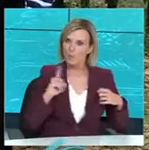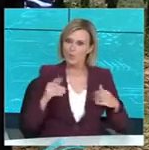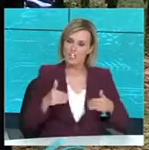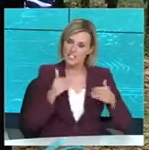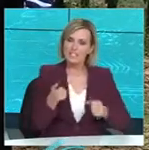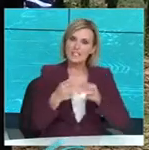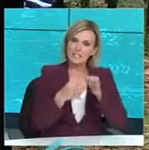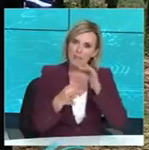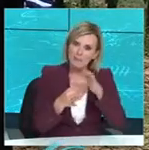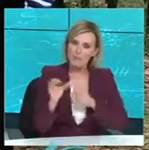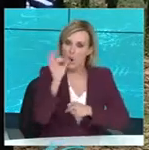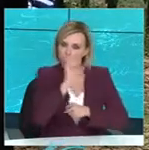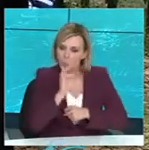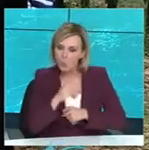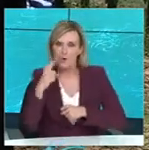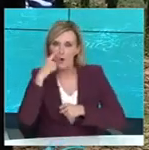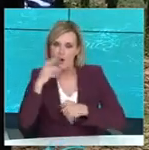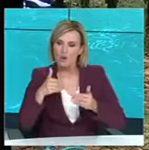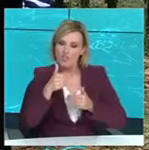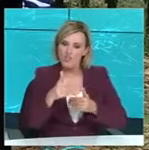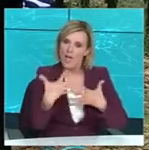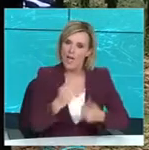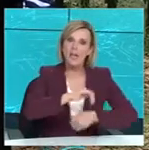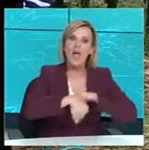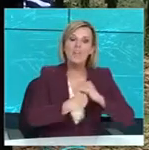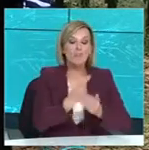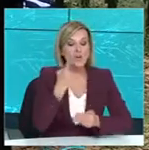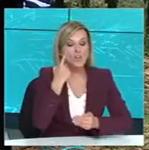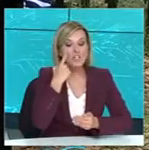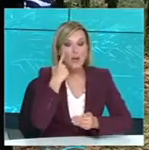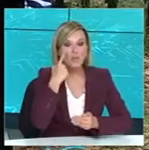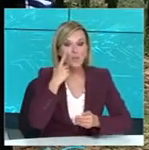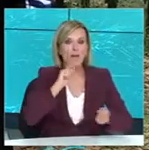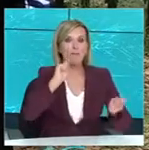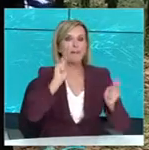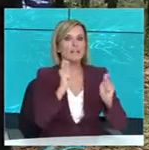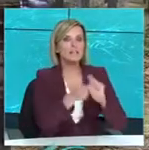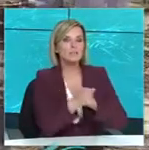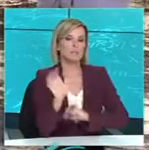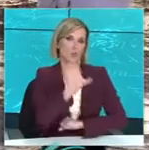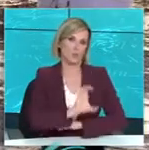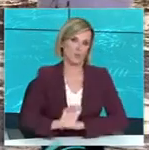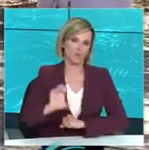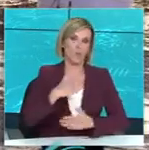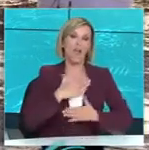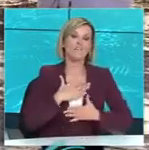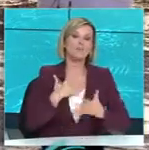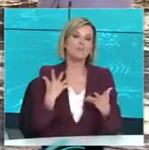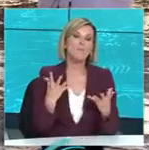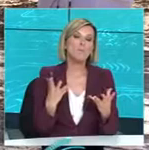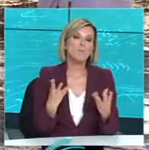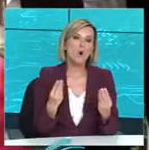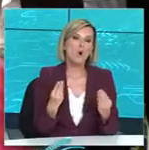την πράσινη και ψηφιακή μεταποίηση του τουρισμού, μετασχηματισμό. Σας ευχαριστούμε πολύ για την πλαισίωση και